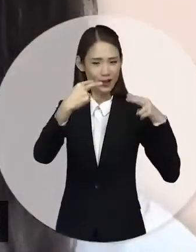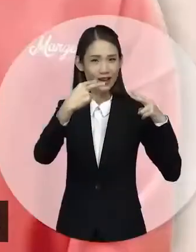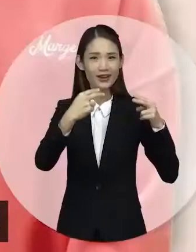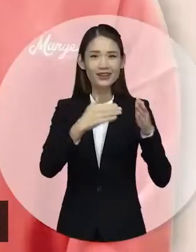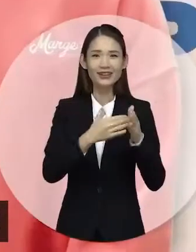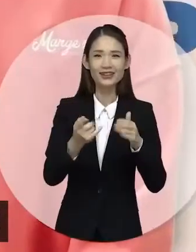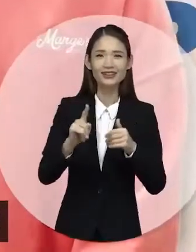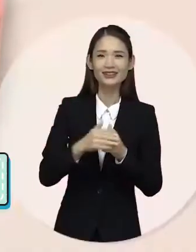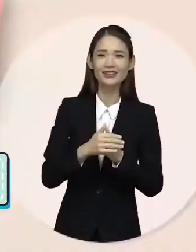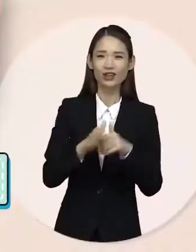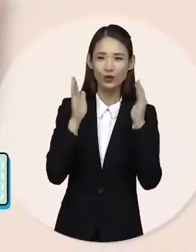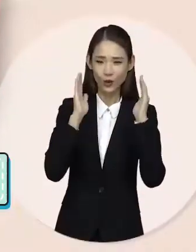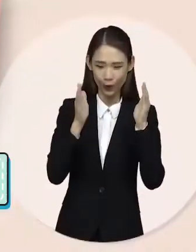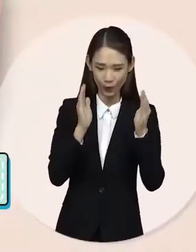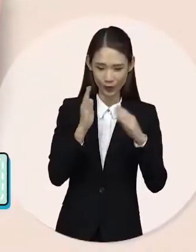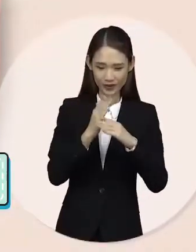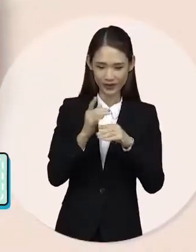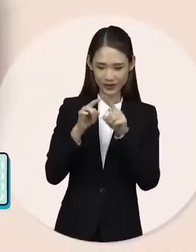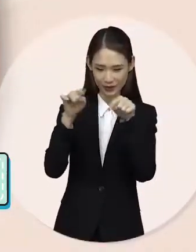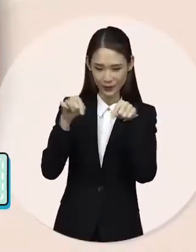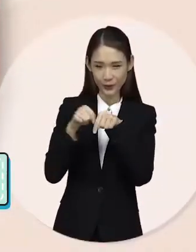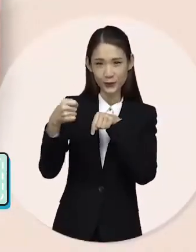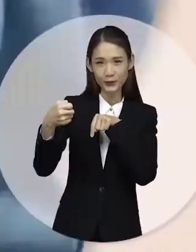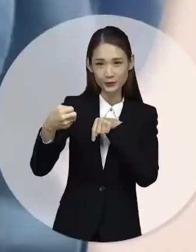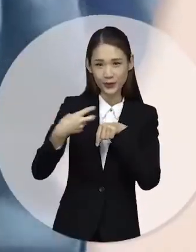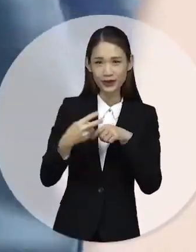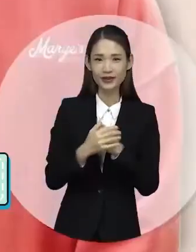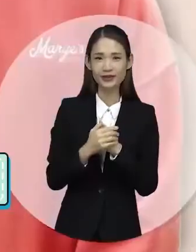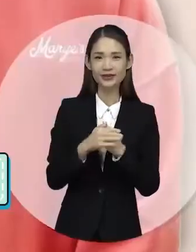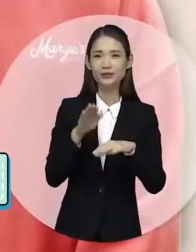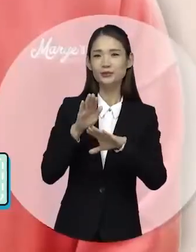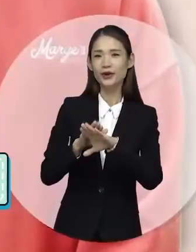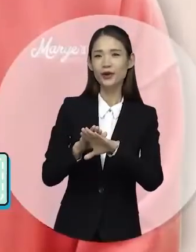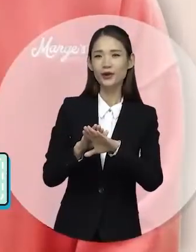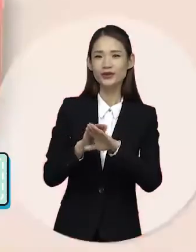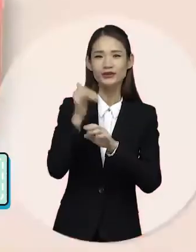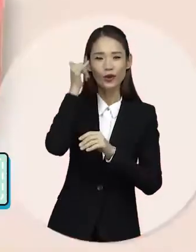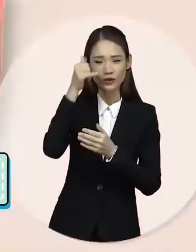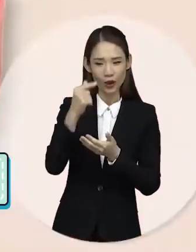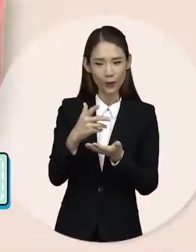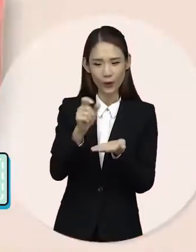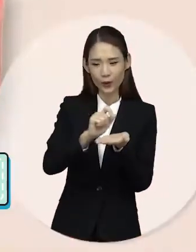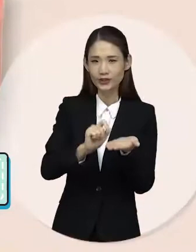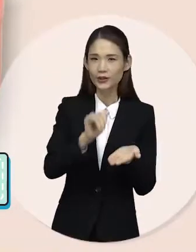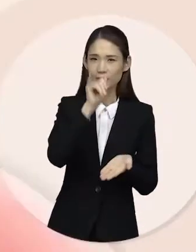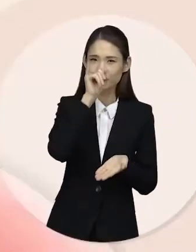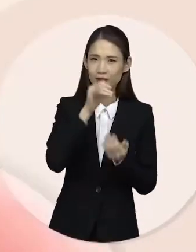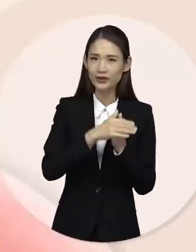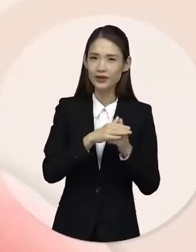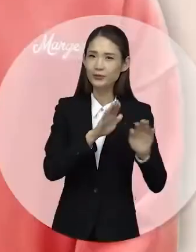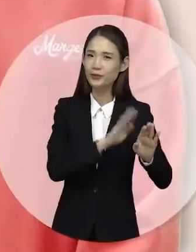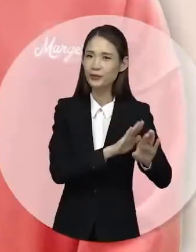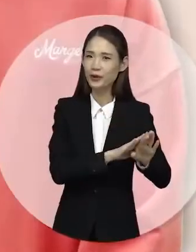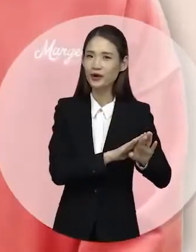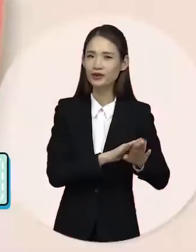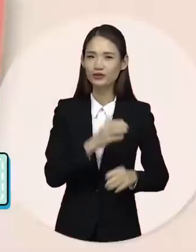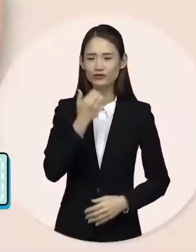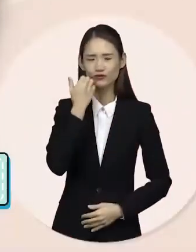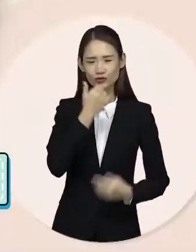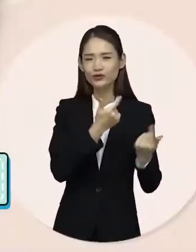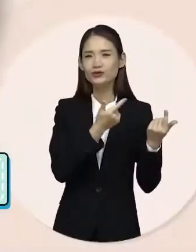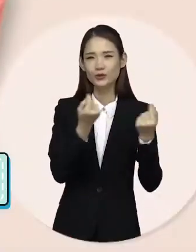마주치는 거야. 공부하고 있는데 쪽지가 딱 놓여있고 전화번호 막 써져 있고. 어때?